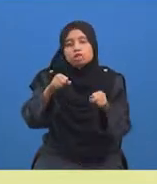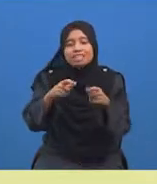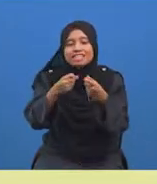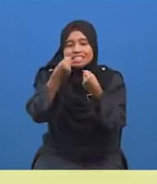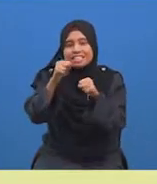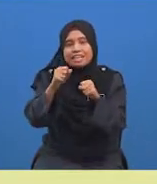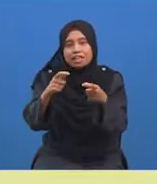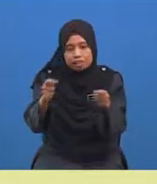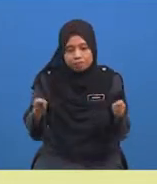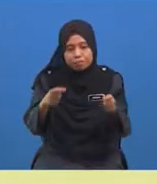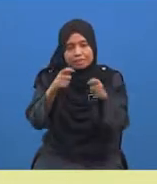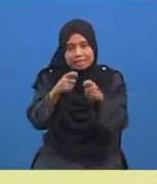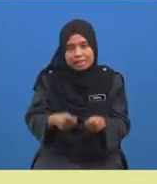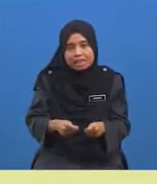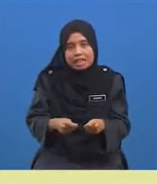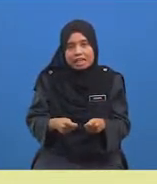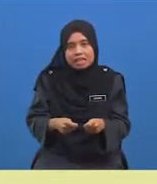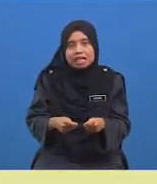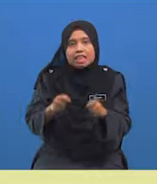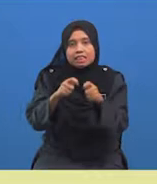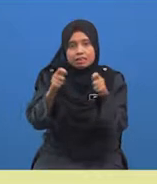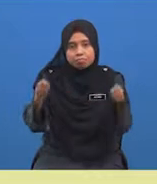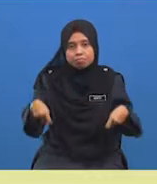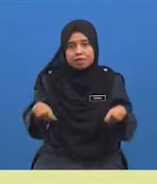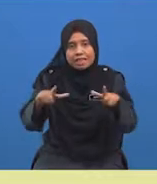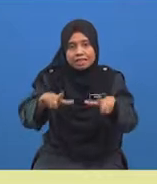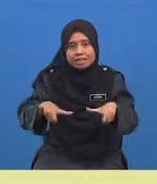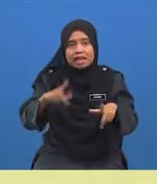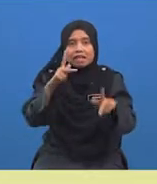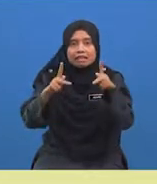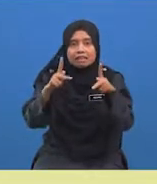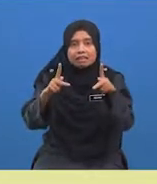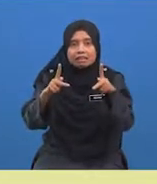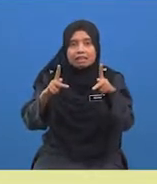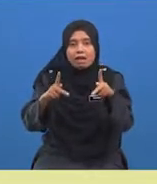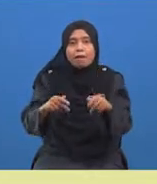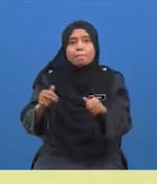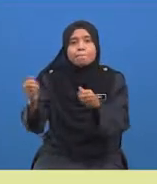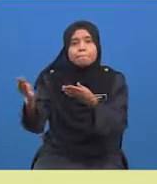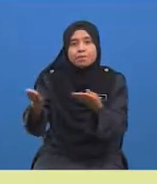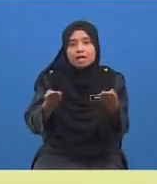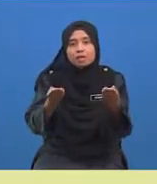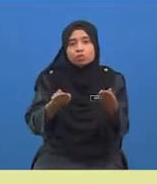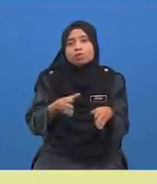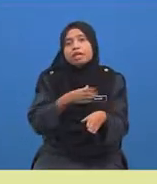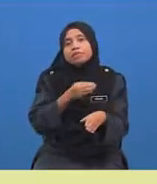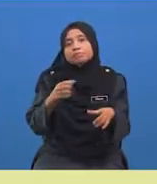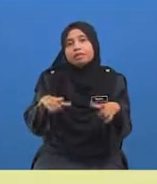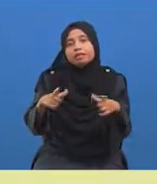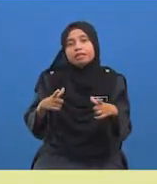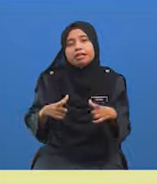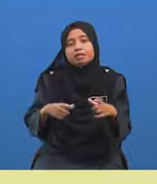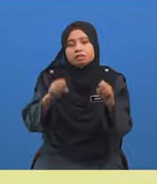tinggal, tempat letak kereta, pengangkutan ke pejabat dan lain-lain faedah kepada pekerja. Hal ini